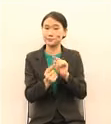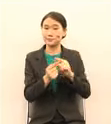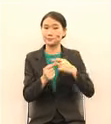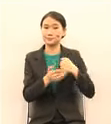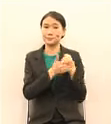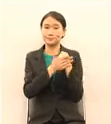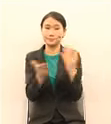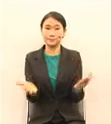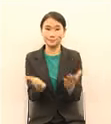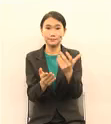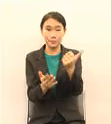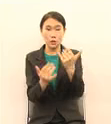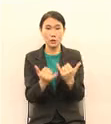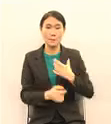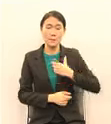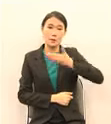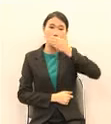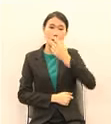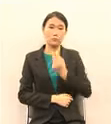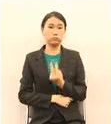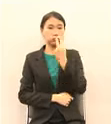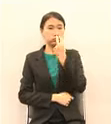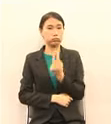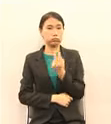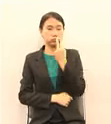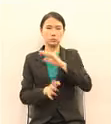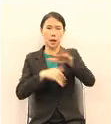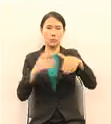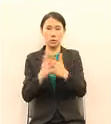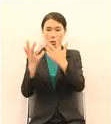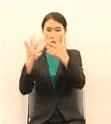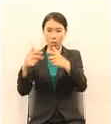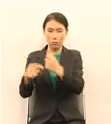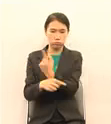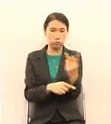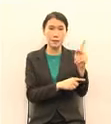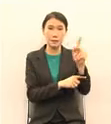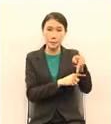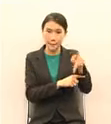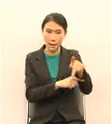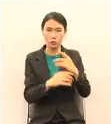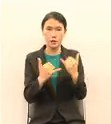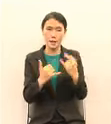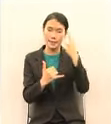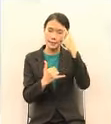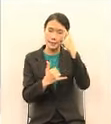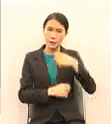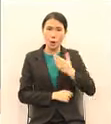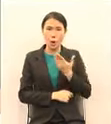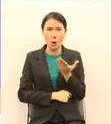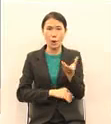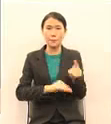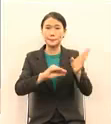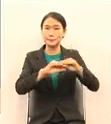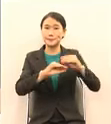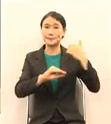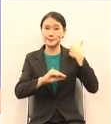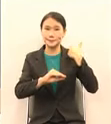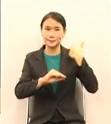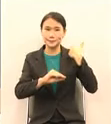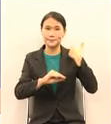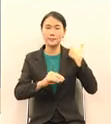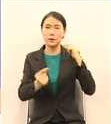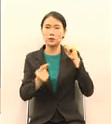อไปเรามีเครื่องช่วยหายใจอยู่ประมาณ 1,000 เครื่องนะครับแล้วก็กำลังติดต่อที่จะขอเพิ่ม